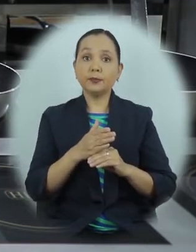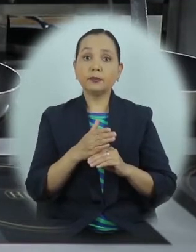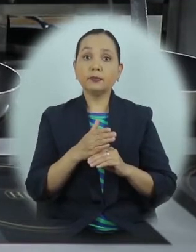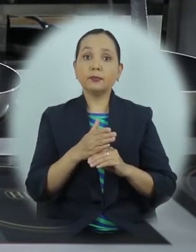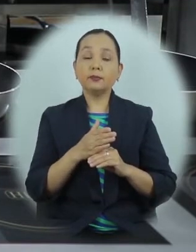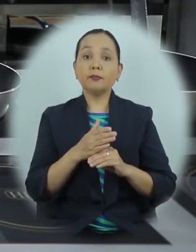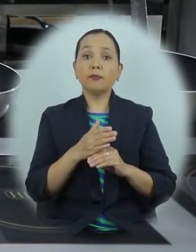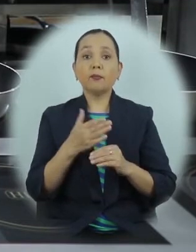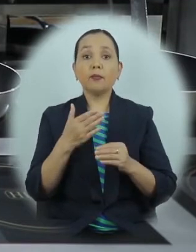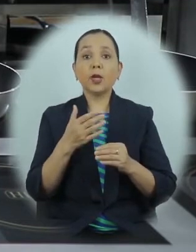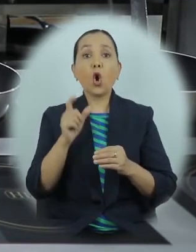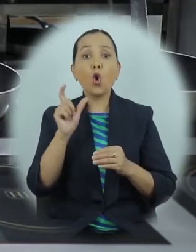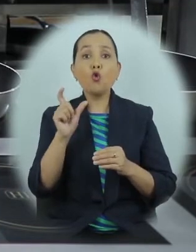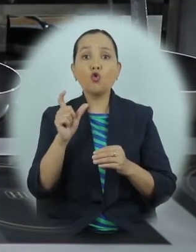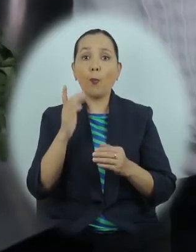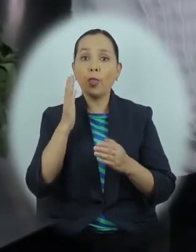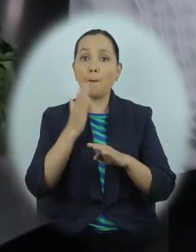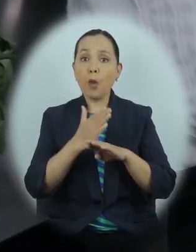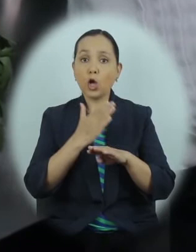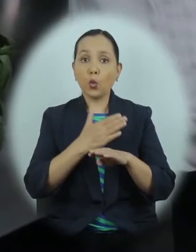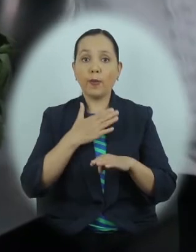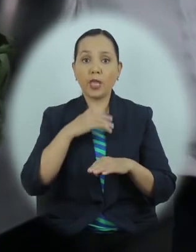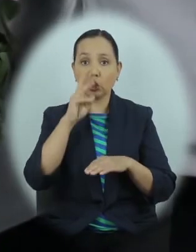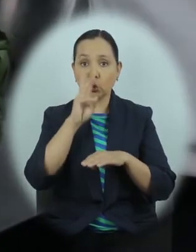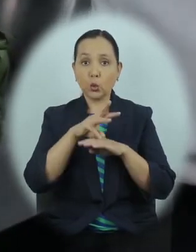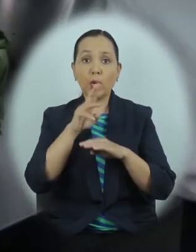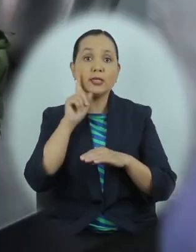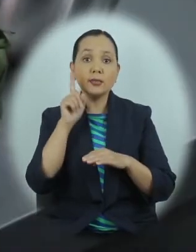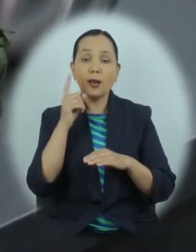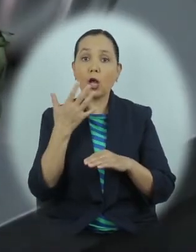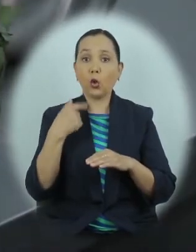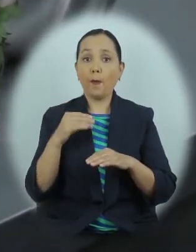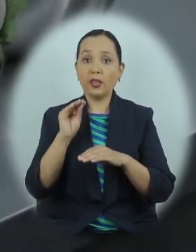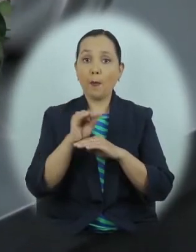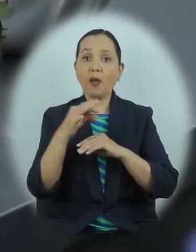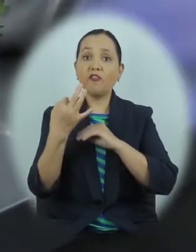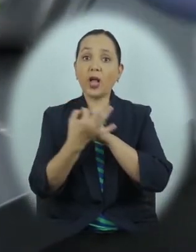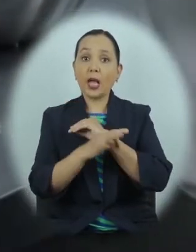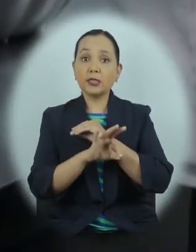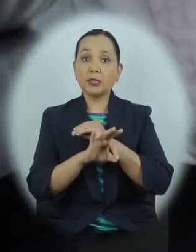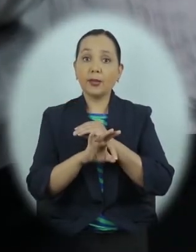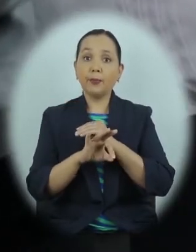или точнее крупно порубим нашу зелень которую мы добавим в конце